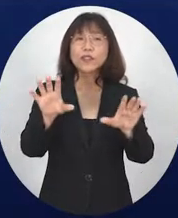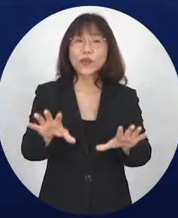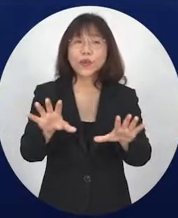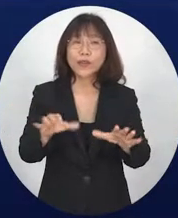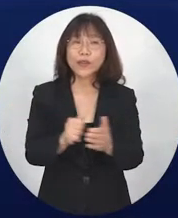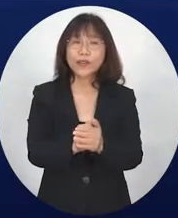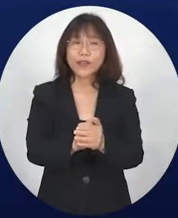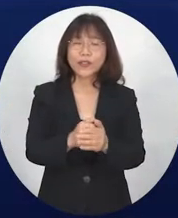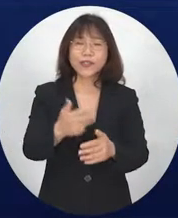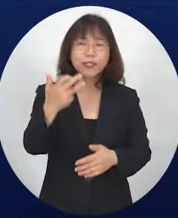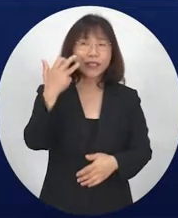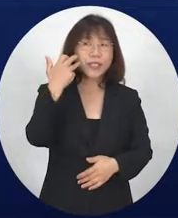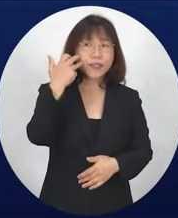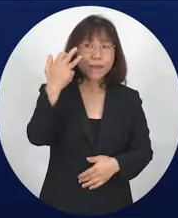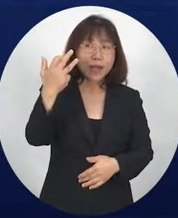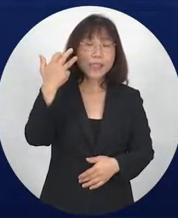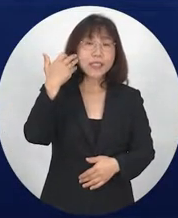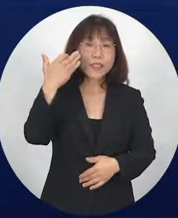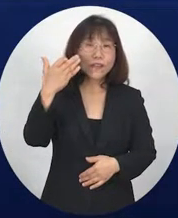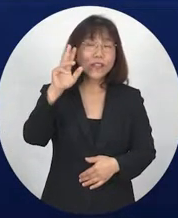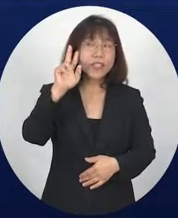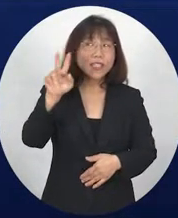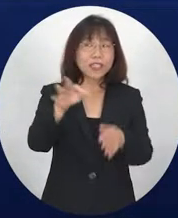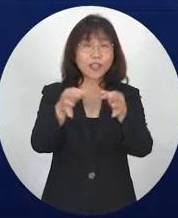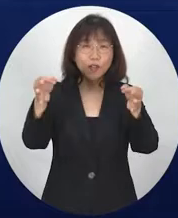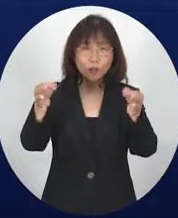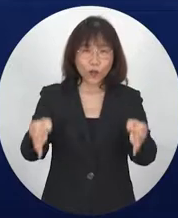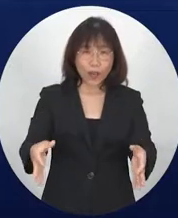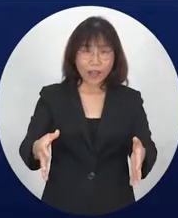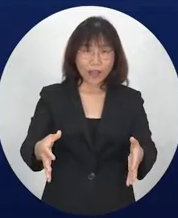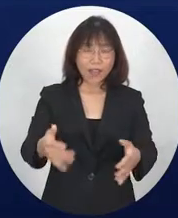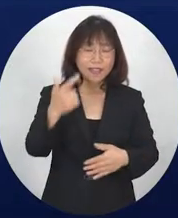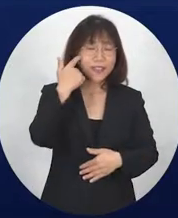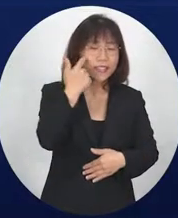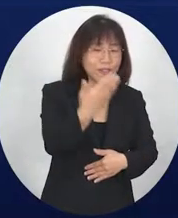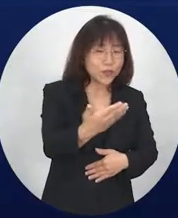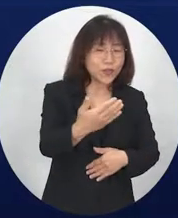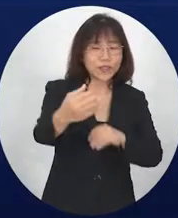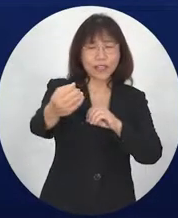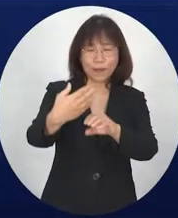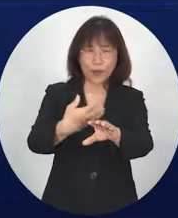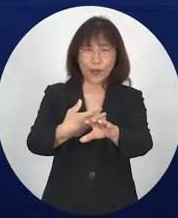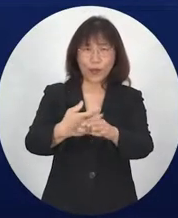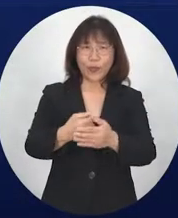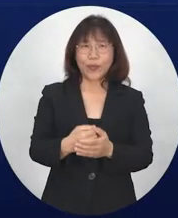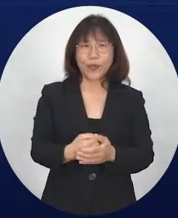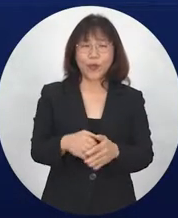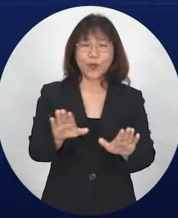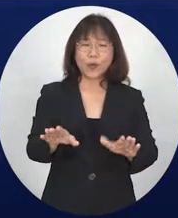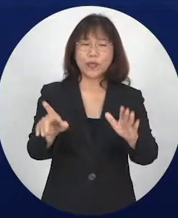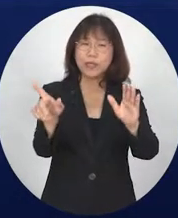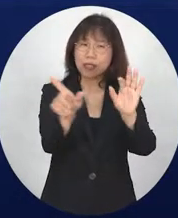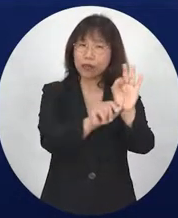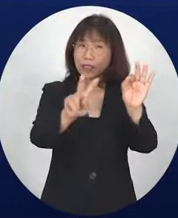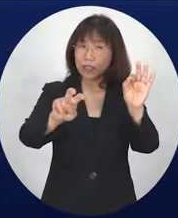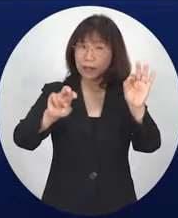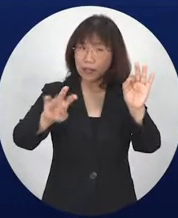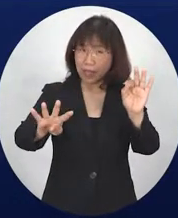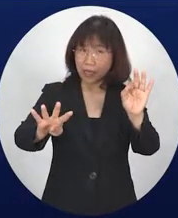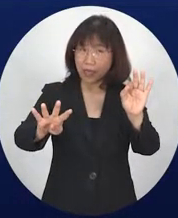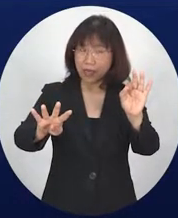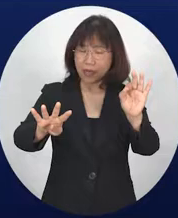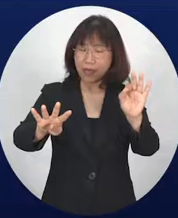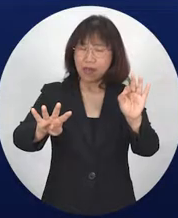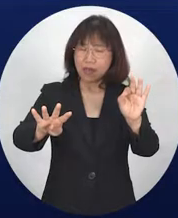임시회에서는 지난 18일과 19일 이틀 동안 집행부에 대한 구정질문과 답변이 있었으며 오는 24일